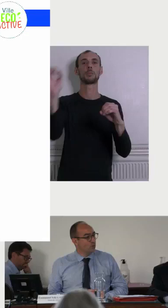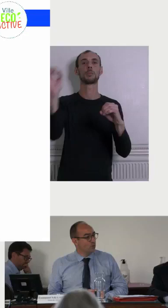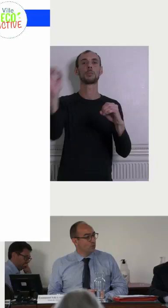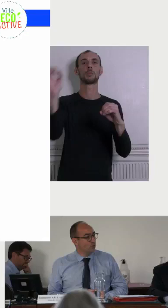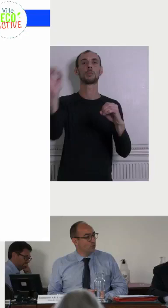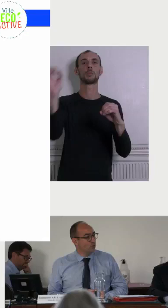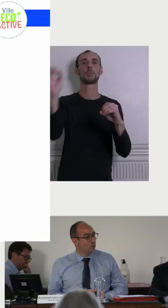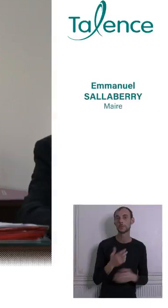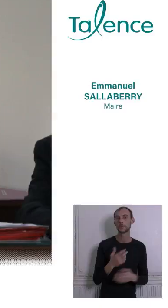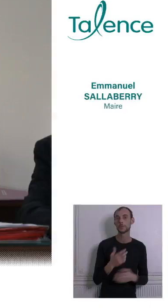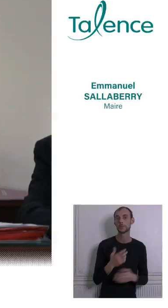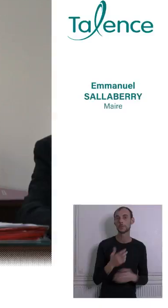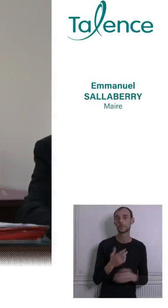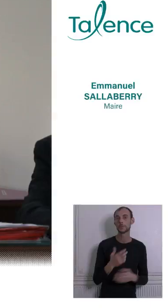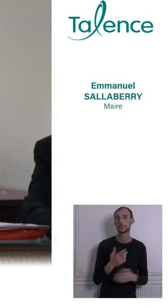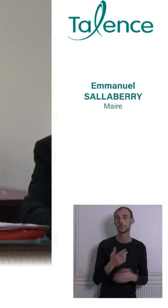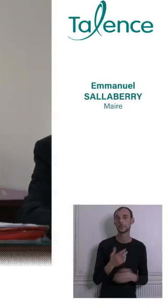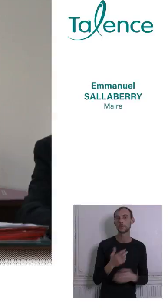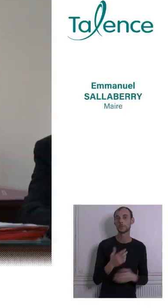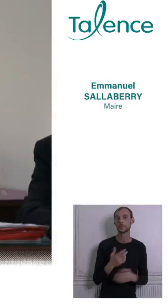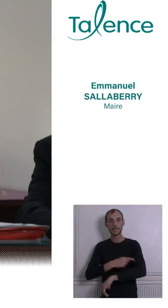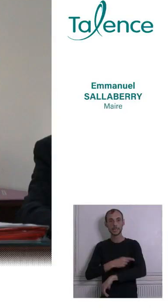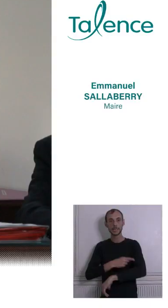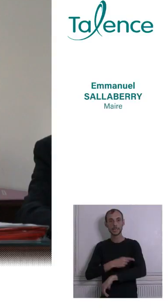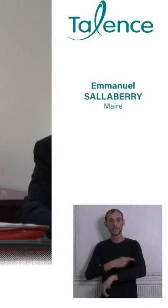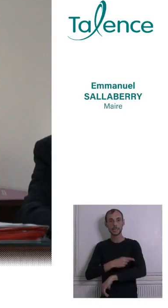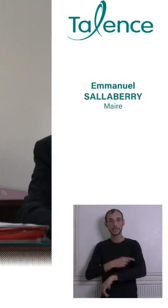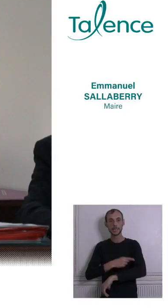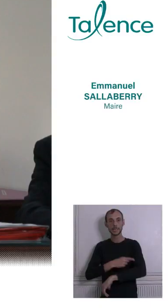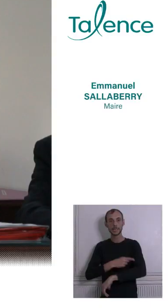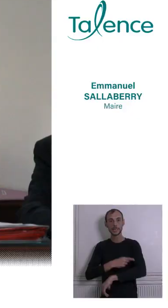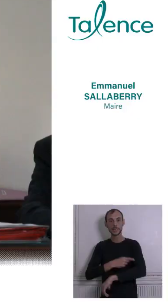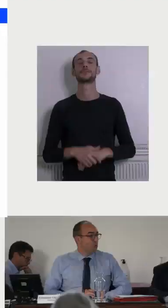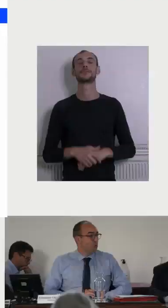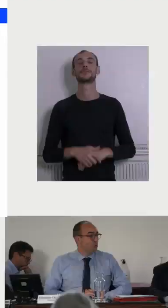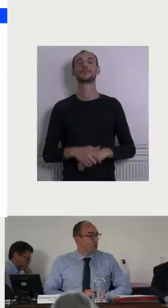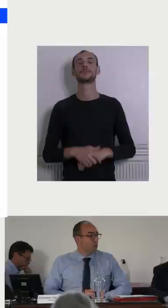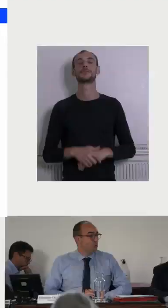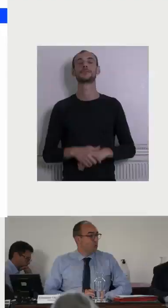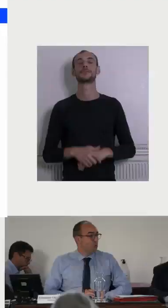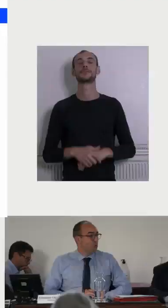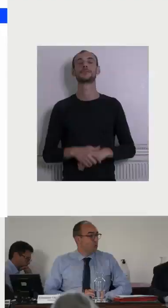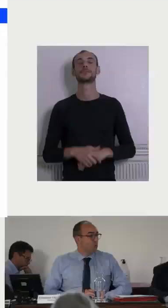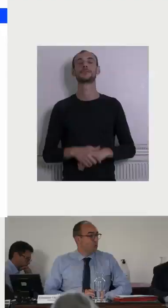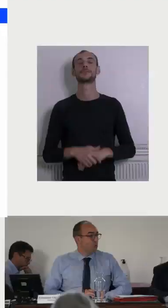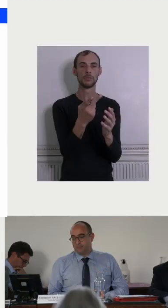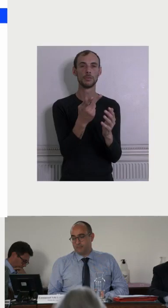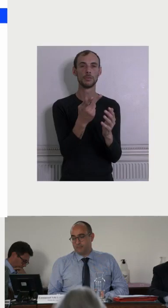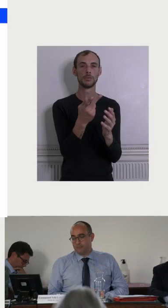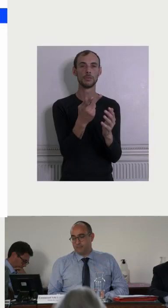M. Cazabonne, et le stade Pierre-Paul Bernard que l'on fait également. Et puis, de vous rappeler également que